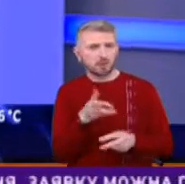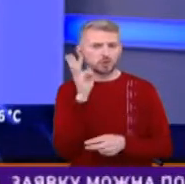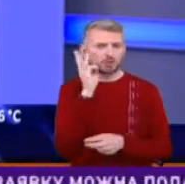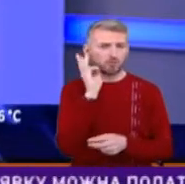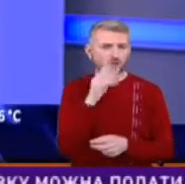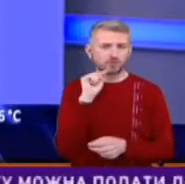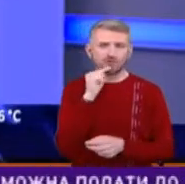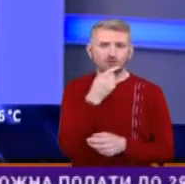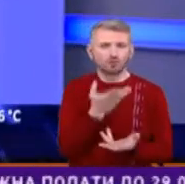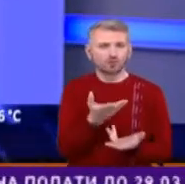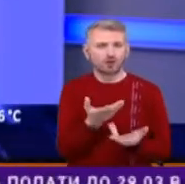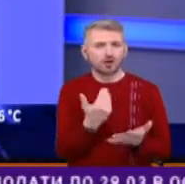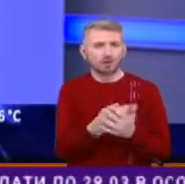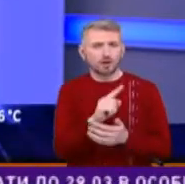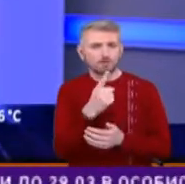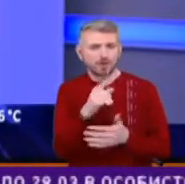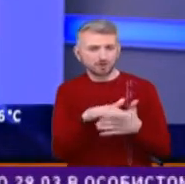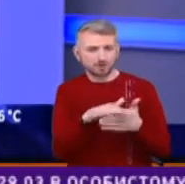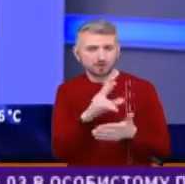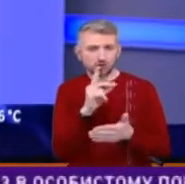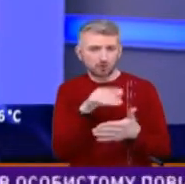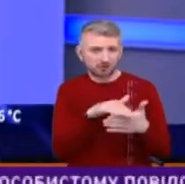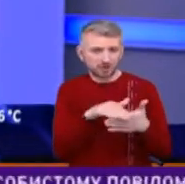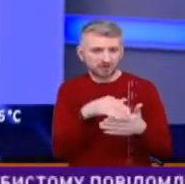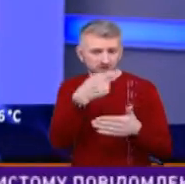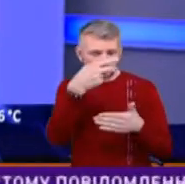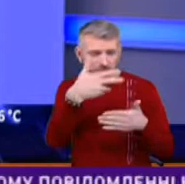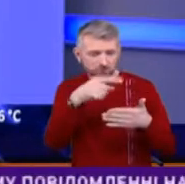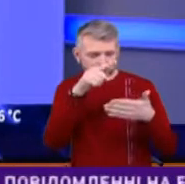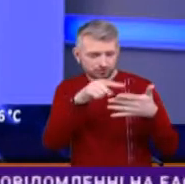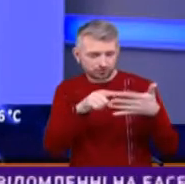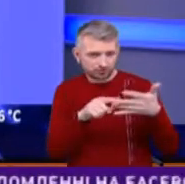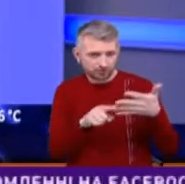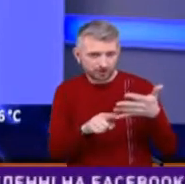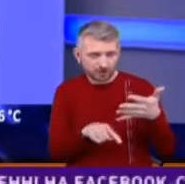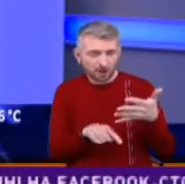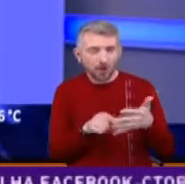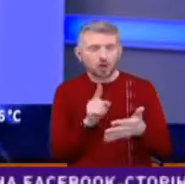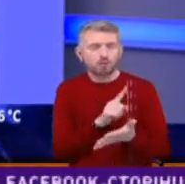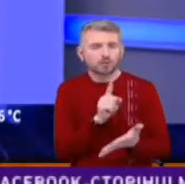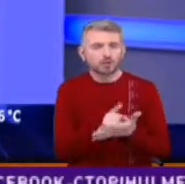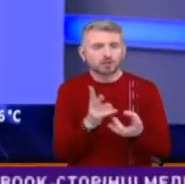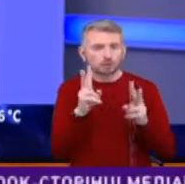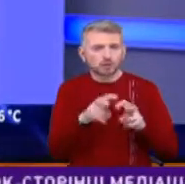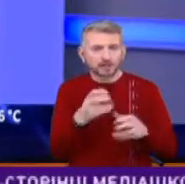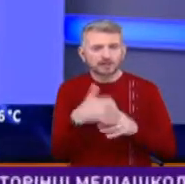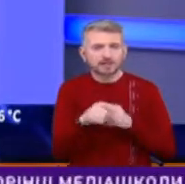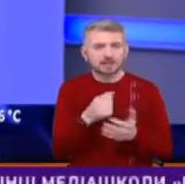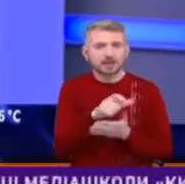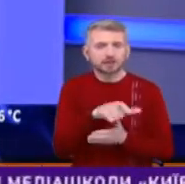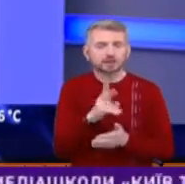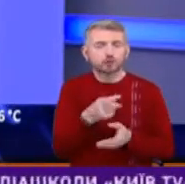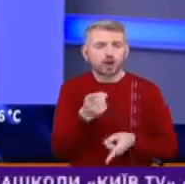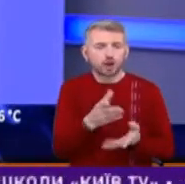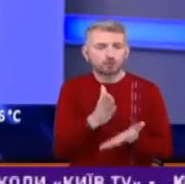дипломатію, економіку. От перше прізвище, друге прізвище. Ну, і так от пройтись. Але обов'язково треба насамперед розглядати серед тих кандидатів, які реально